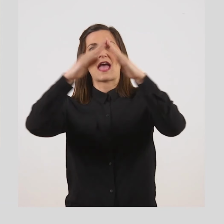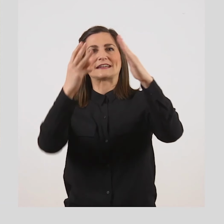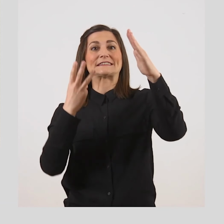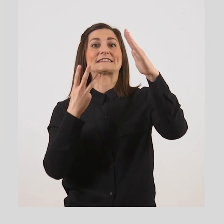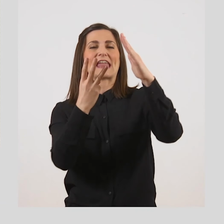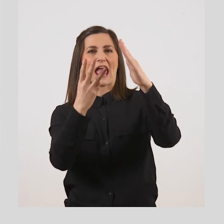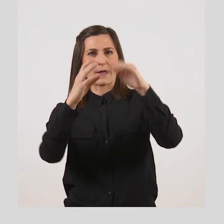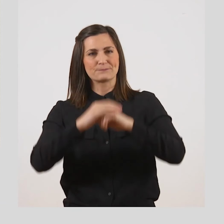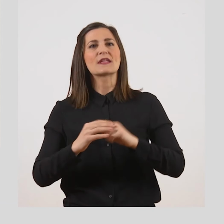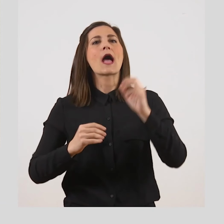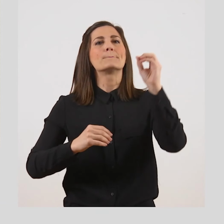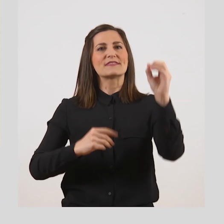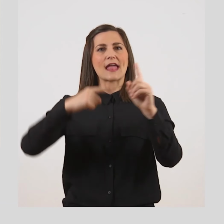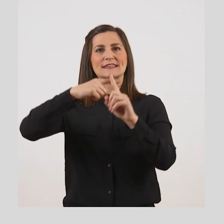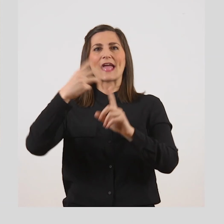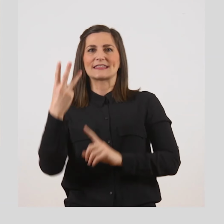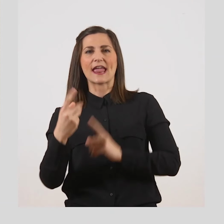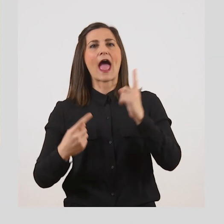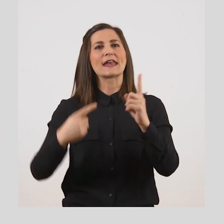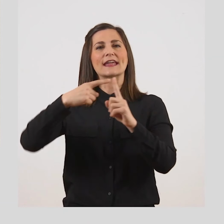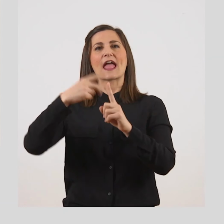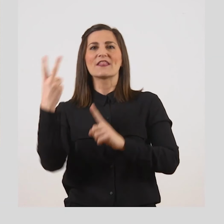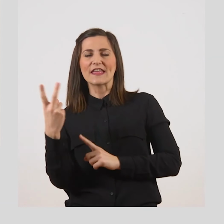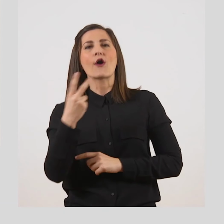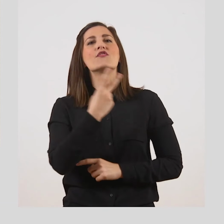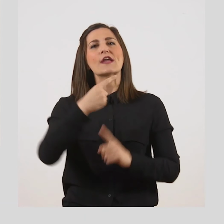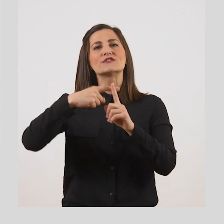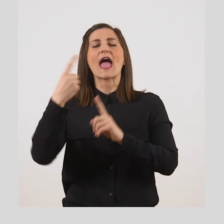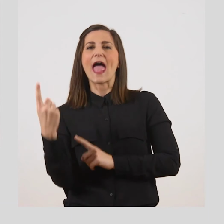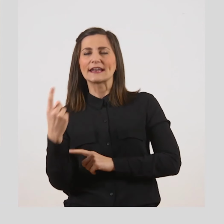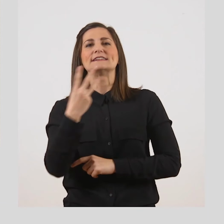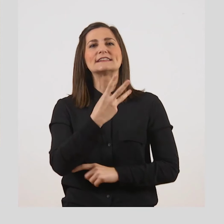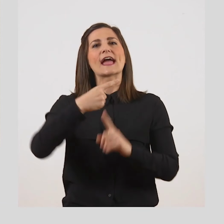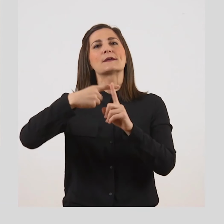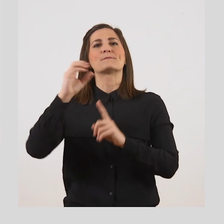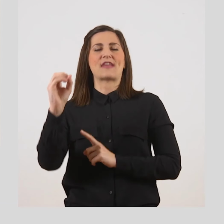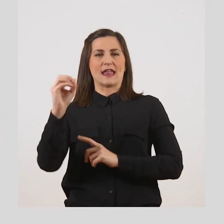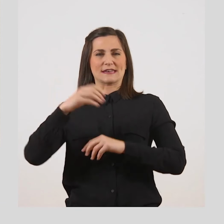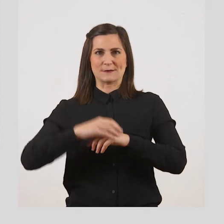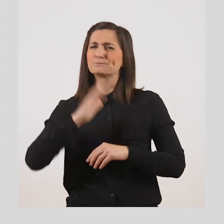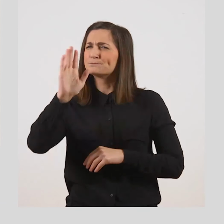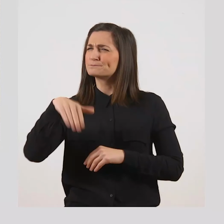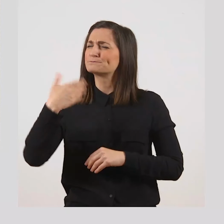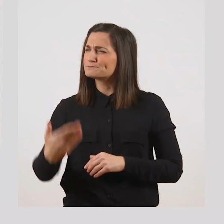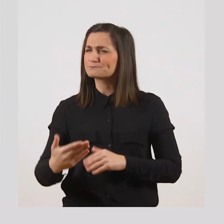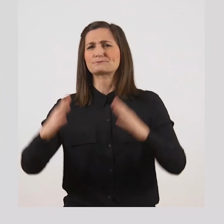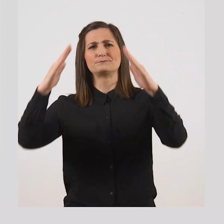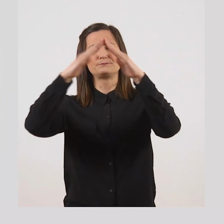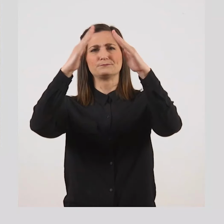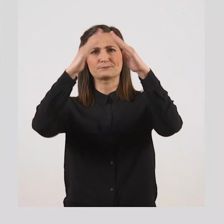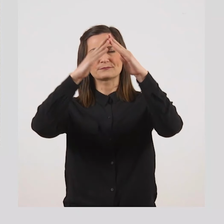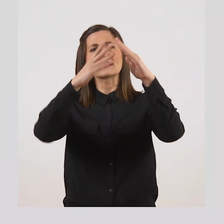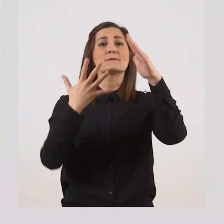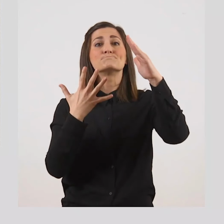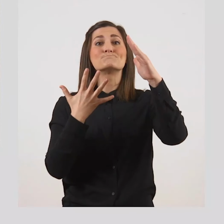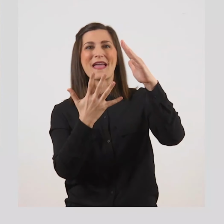πιο πολύ. 0 και 3, 1 και 2, 2 και 1, 3 και 0. Συνεχίζουμε. Να σταθούμε λίγο